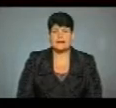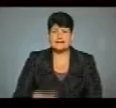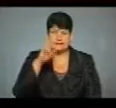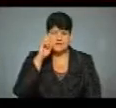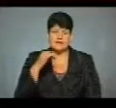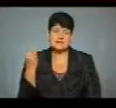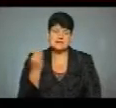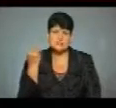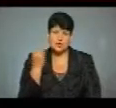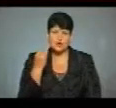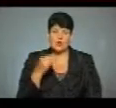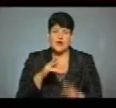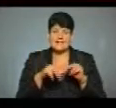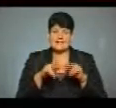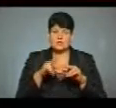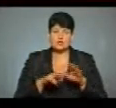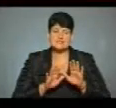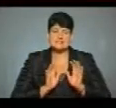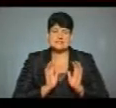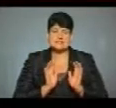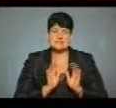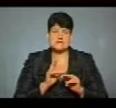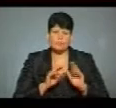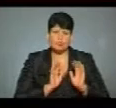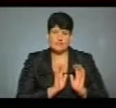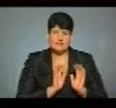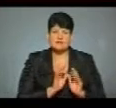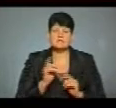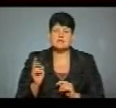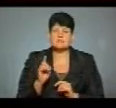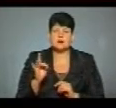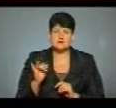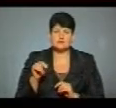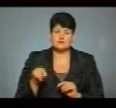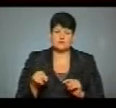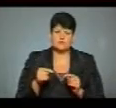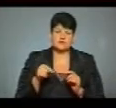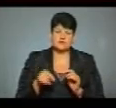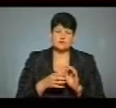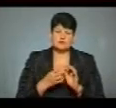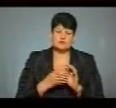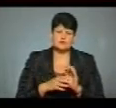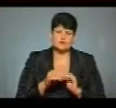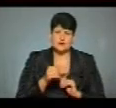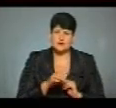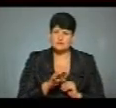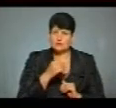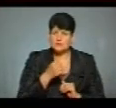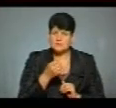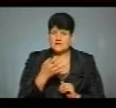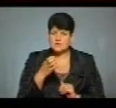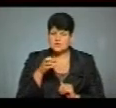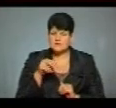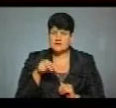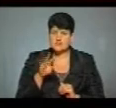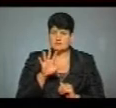Державний історико-архітектурний заповідник Узбережжі, створений 8 лютого 1994 року, 15